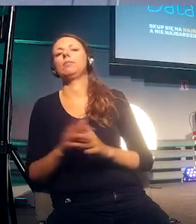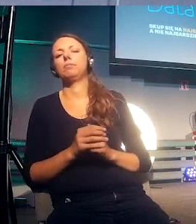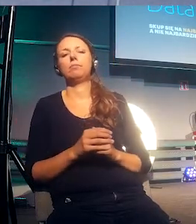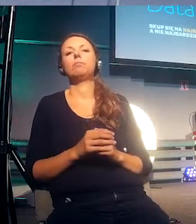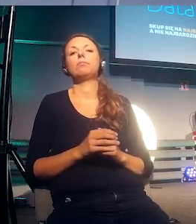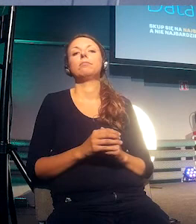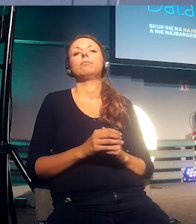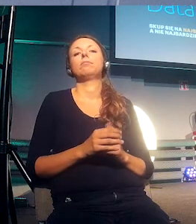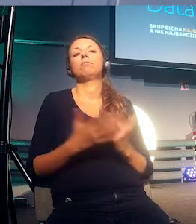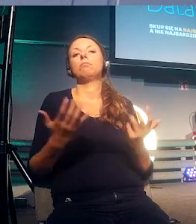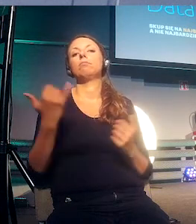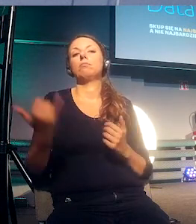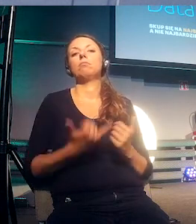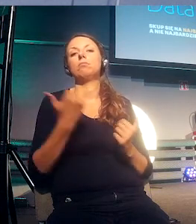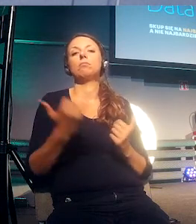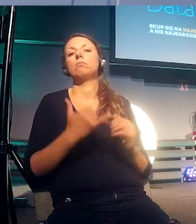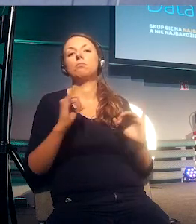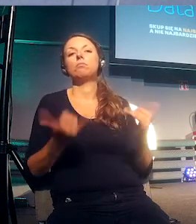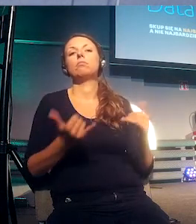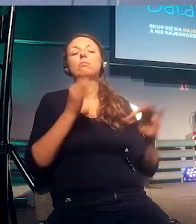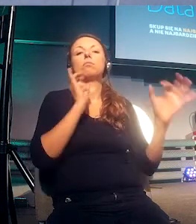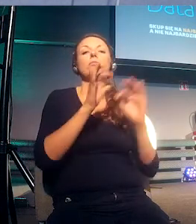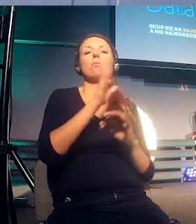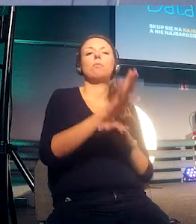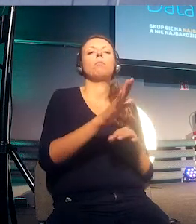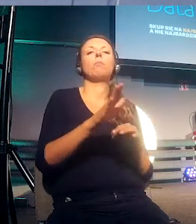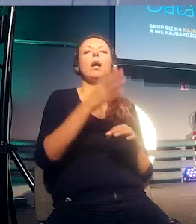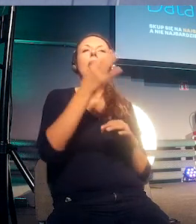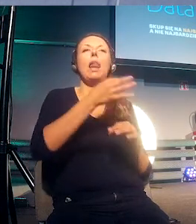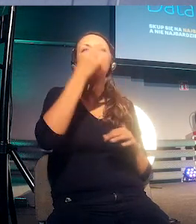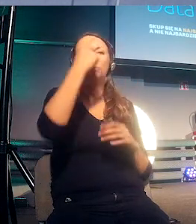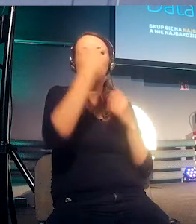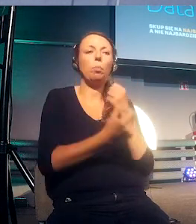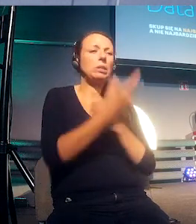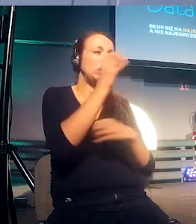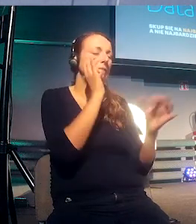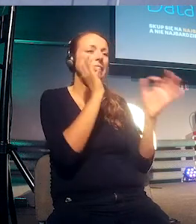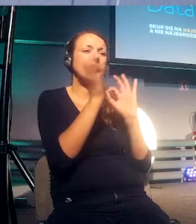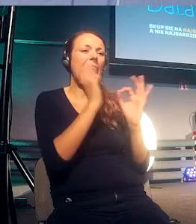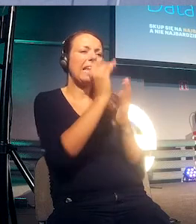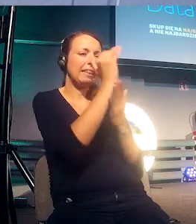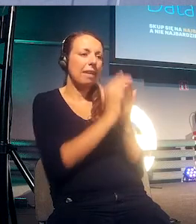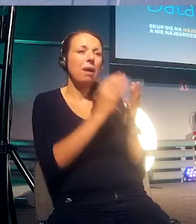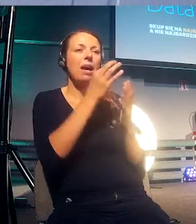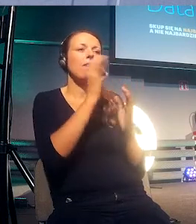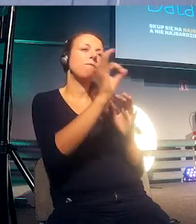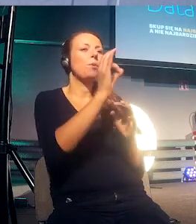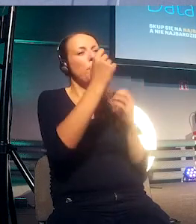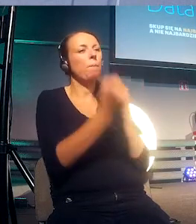Zazwyczaj dane mają zupełnie lepsze pomysły na temat